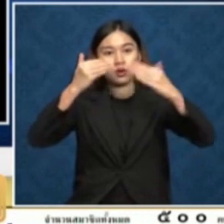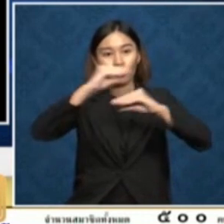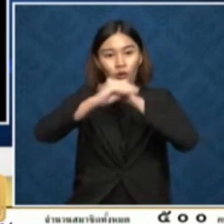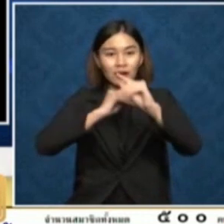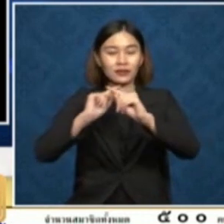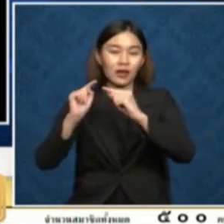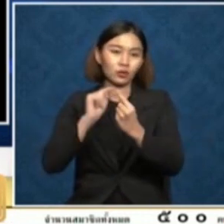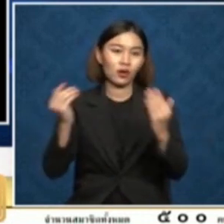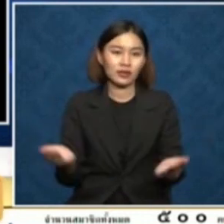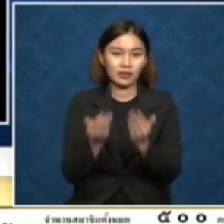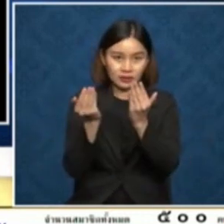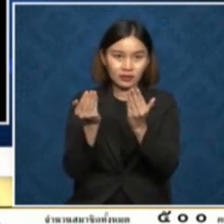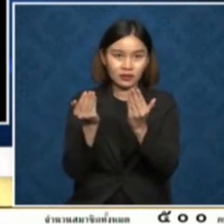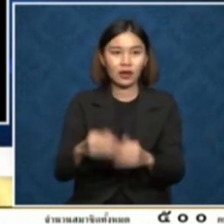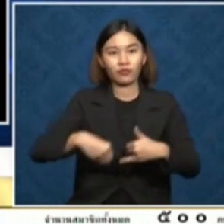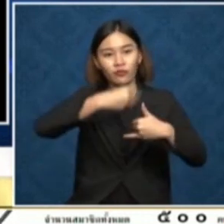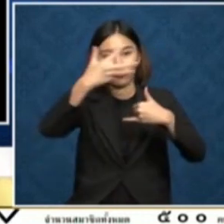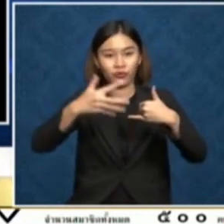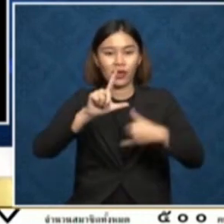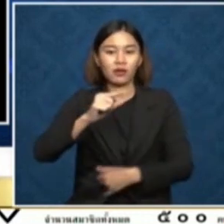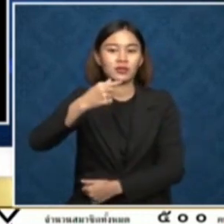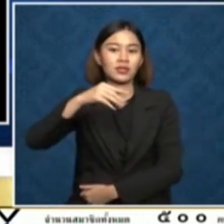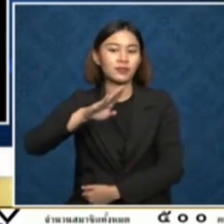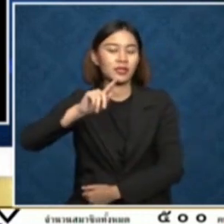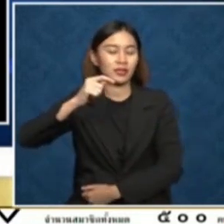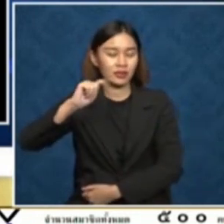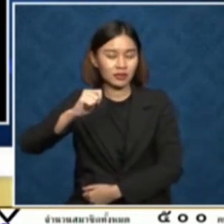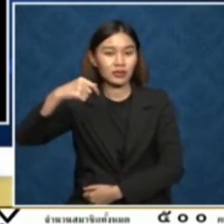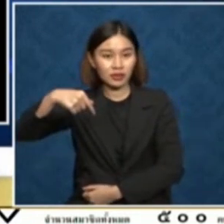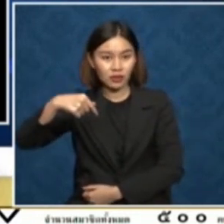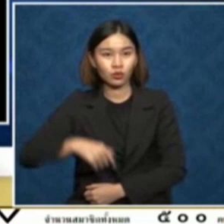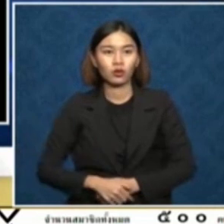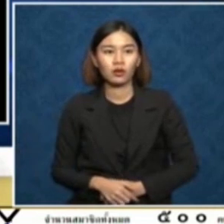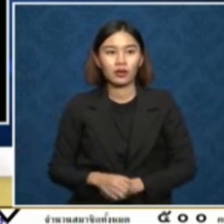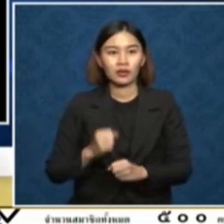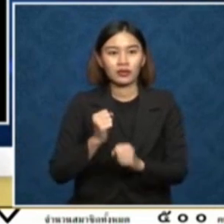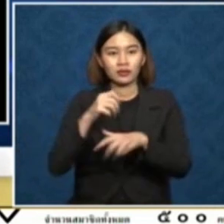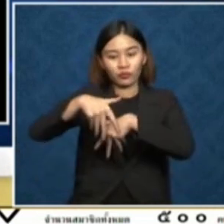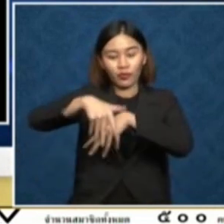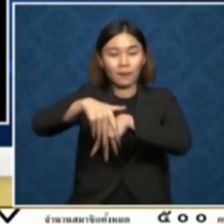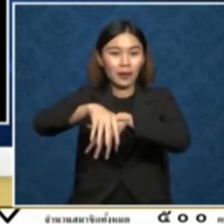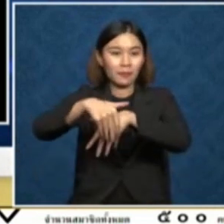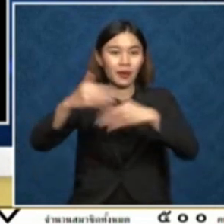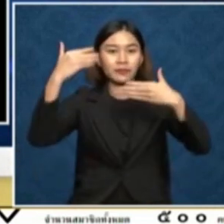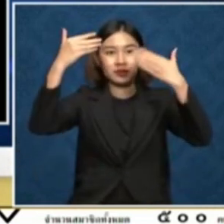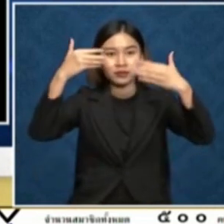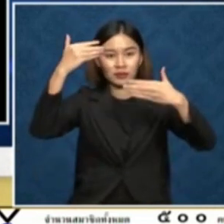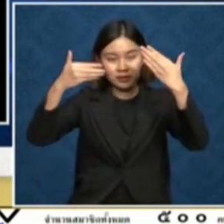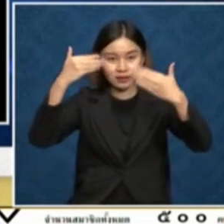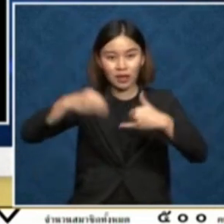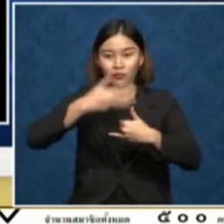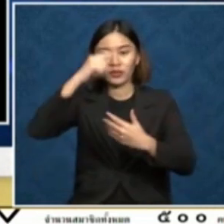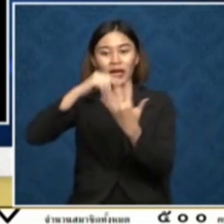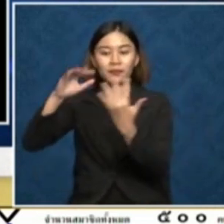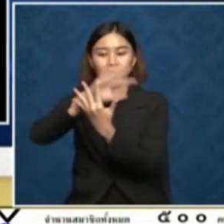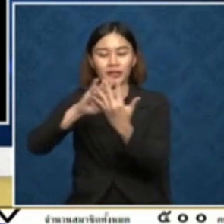Gay Liberation Front นะคะในการเรียกร้องการยอมรับอัตลักษณ์ของตัวเองทั้งมาชาและซิลเวียนะคะก็ได้เป็นผู้ที่รณร